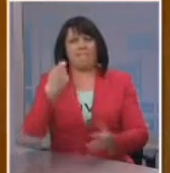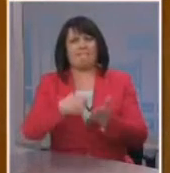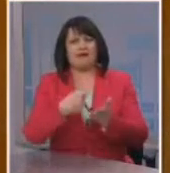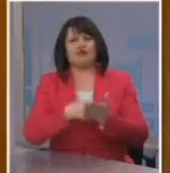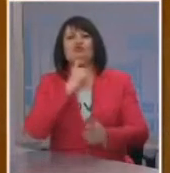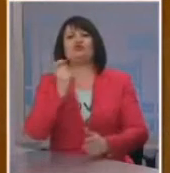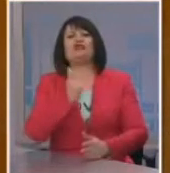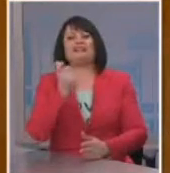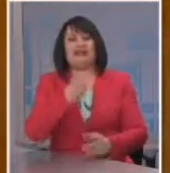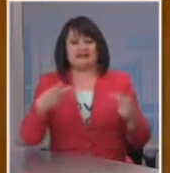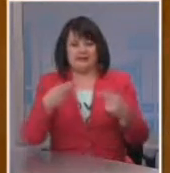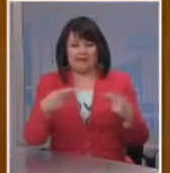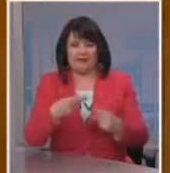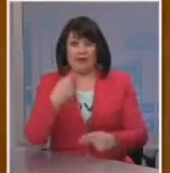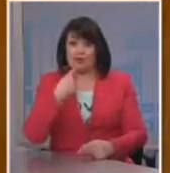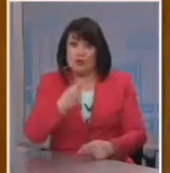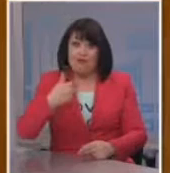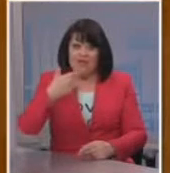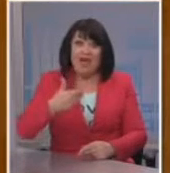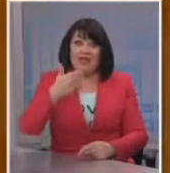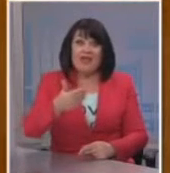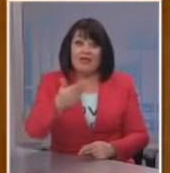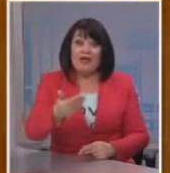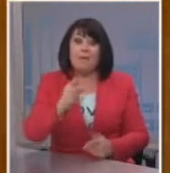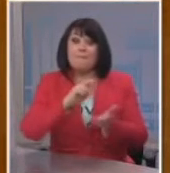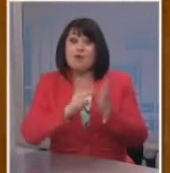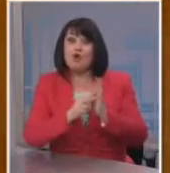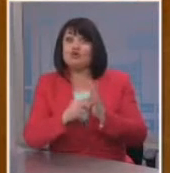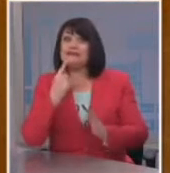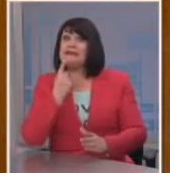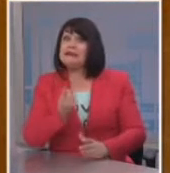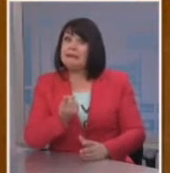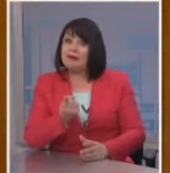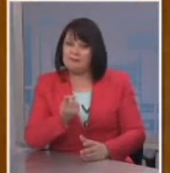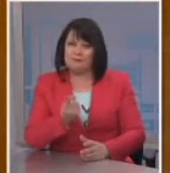συντάξεων. Προανήγγειλε, διαβάζετε την ομιλία του. Προσεκτικά.